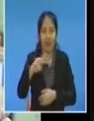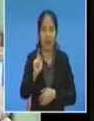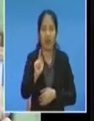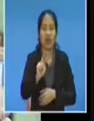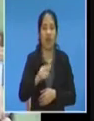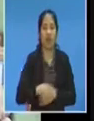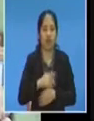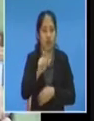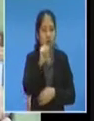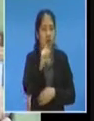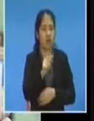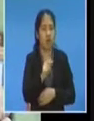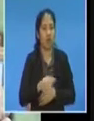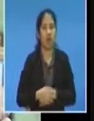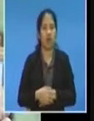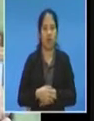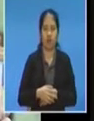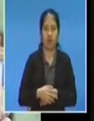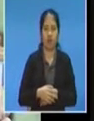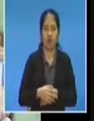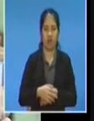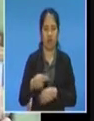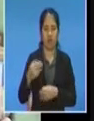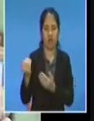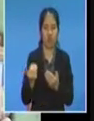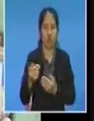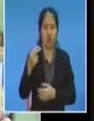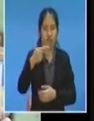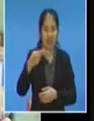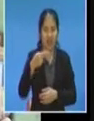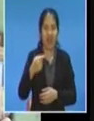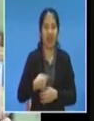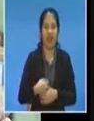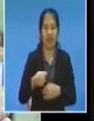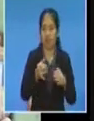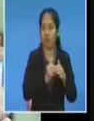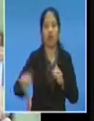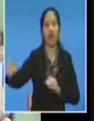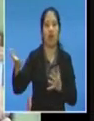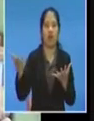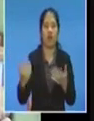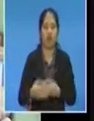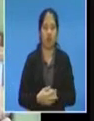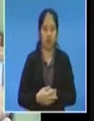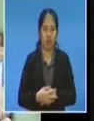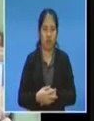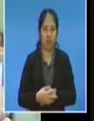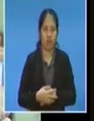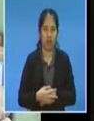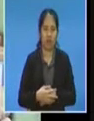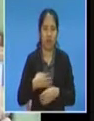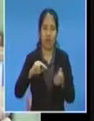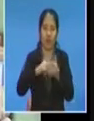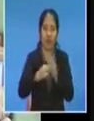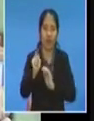ทิ้งแม่เฝ้าบ้านกับสุนัขตัวหนึ่งผมกำลังพูดถึงผู้สูงวัยที่ถูกทอดทิ้ง